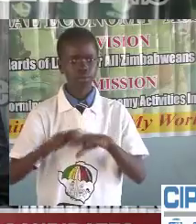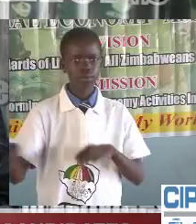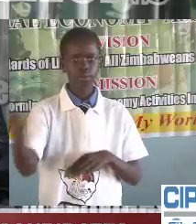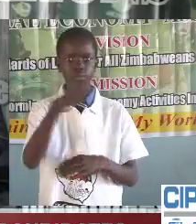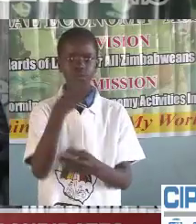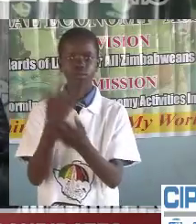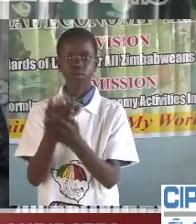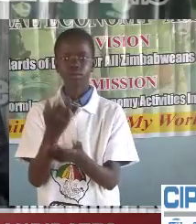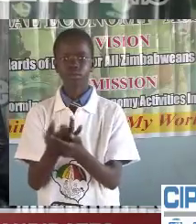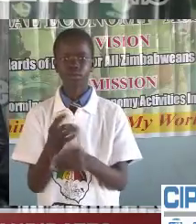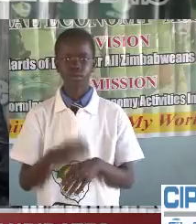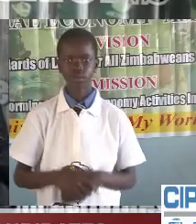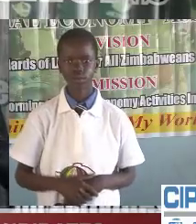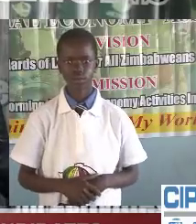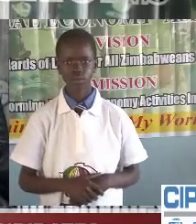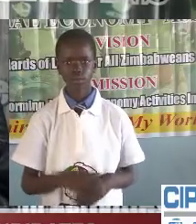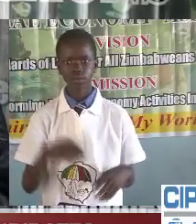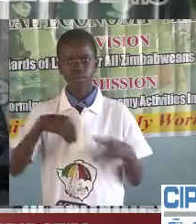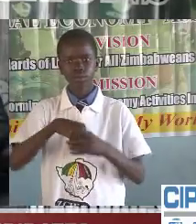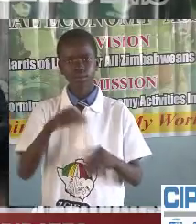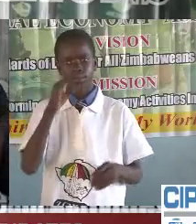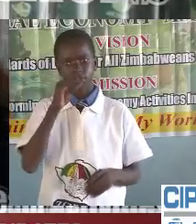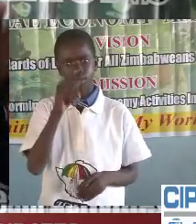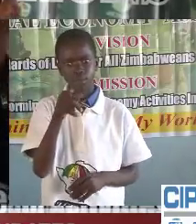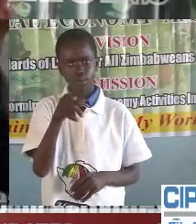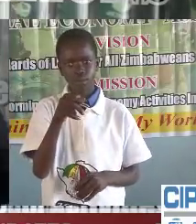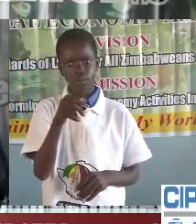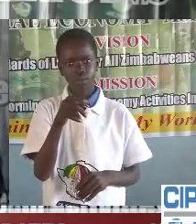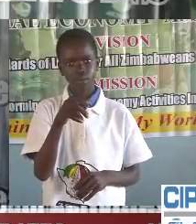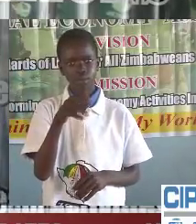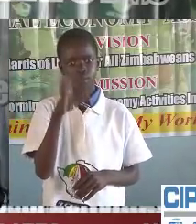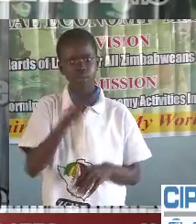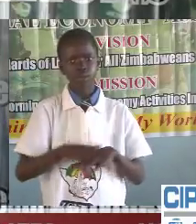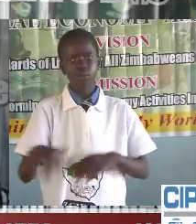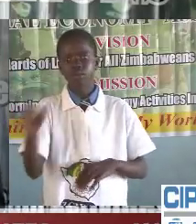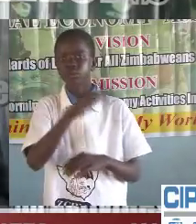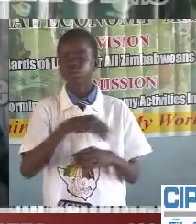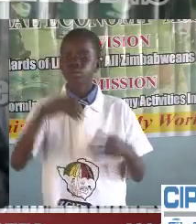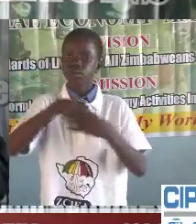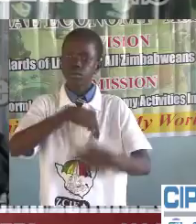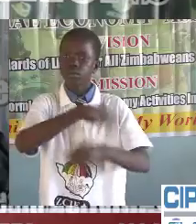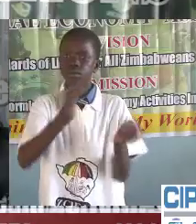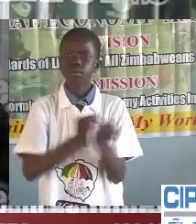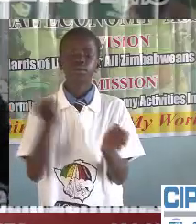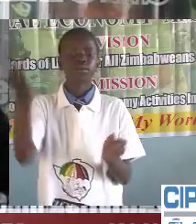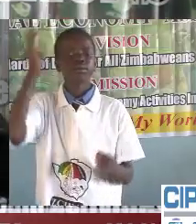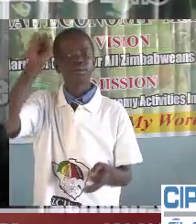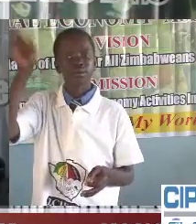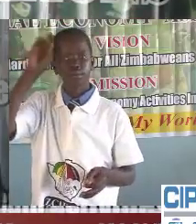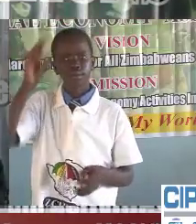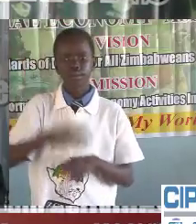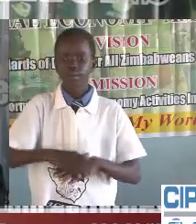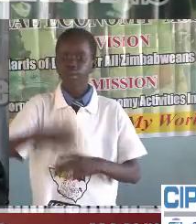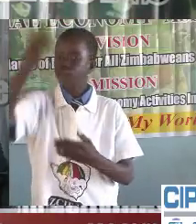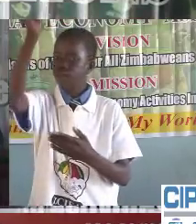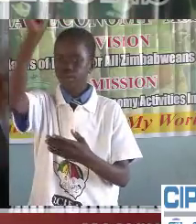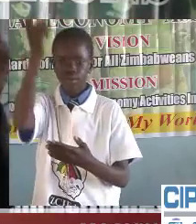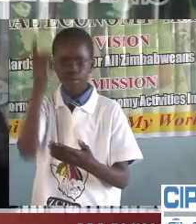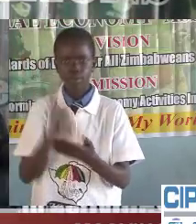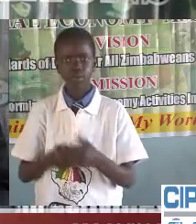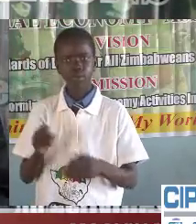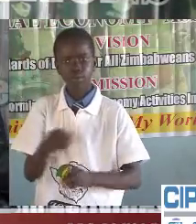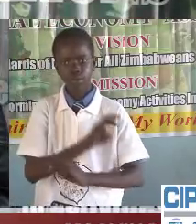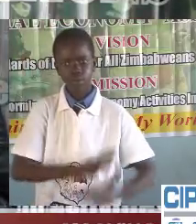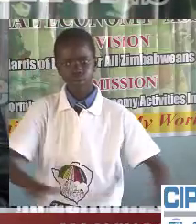meeting. Zvatirikuita zviri kubuda social media and zvichatefenyurwa pasi rose. Saka tinoda